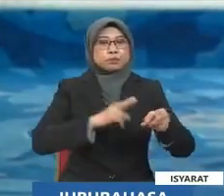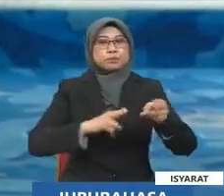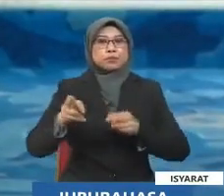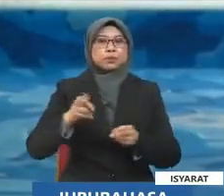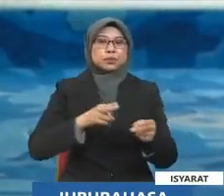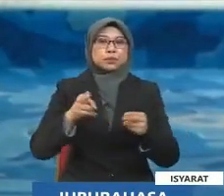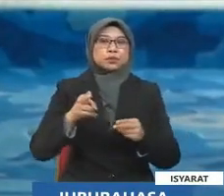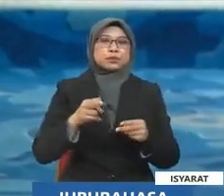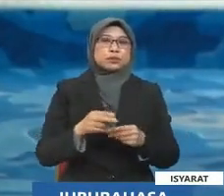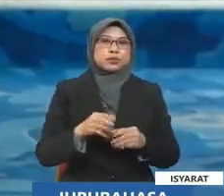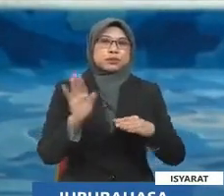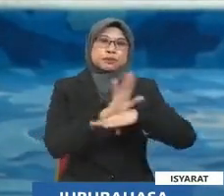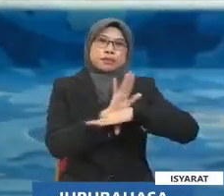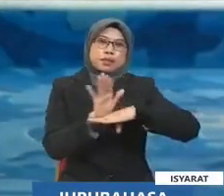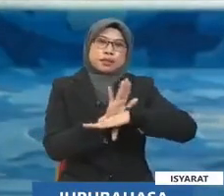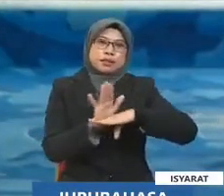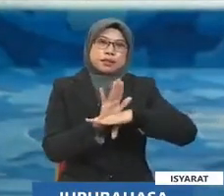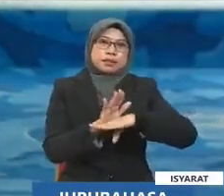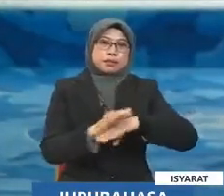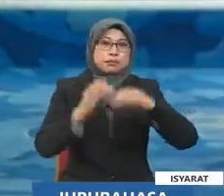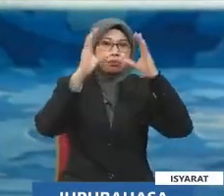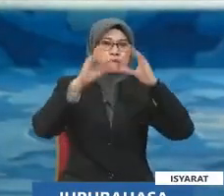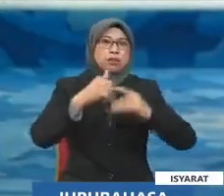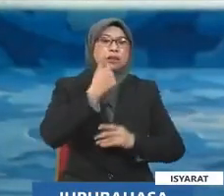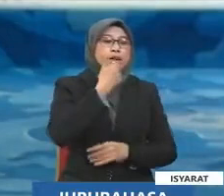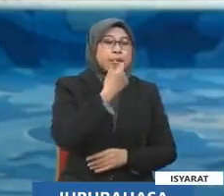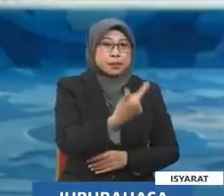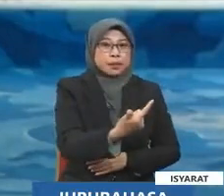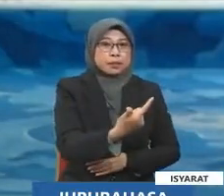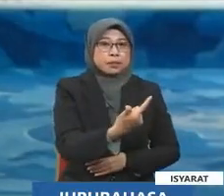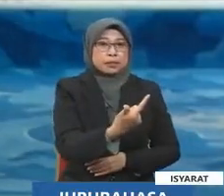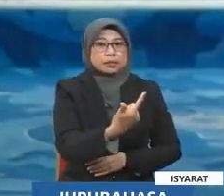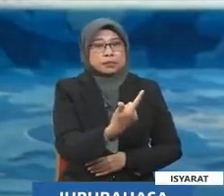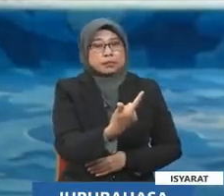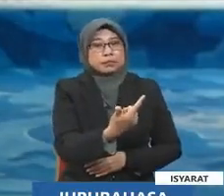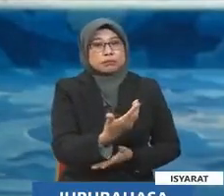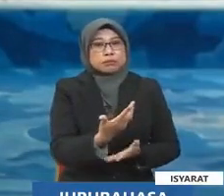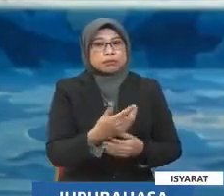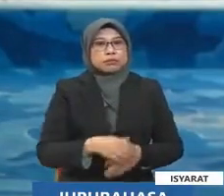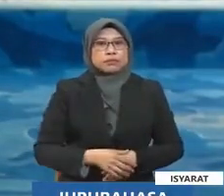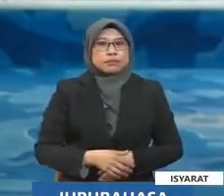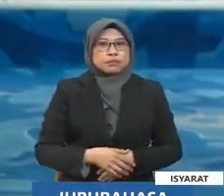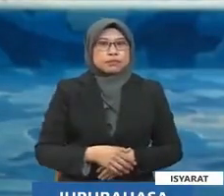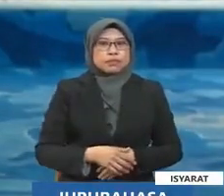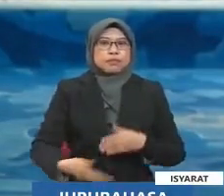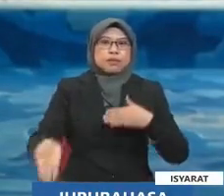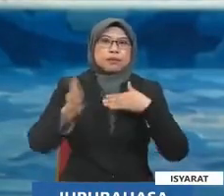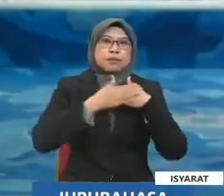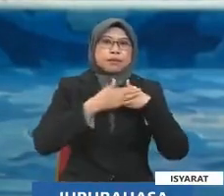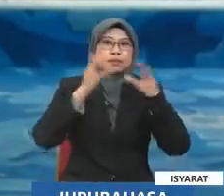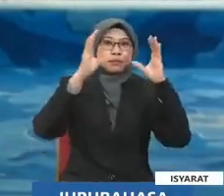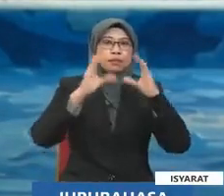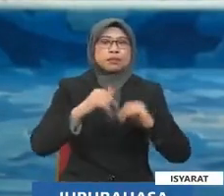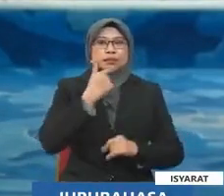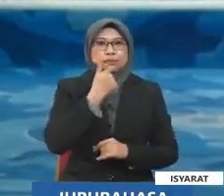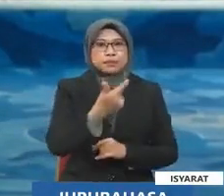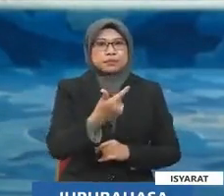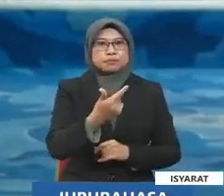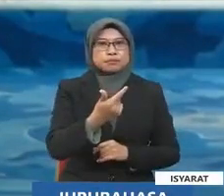mengurus perniagaan, cara lama, ya, dia balik kepada kaedah